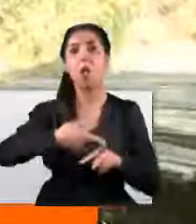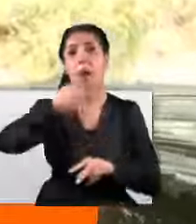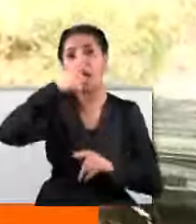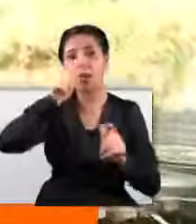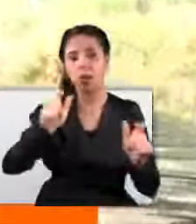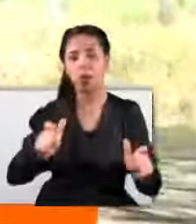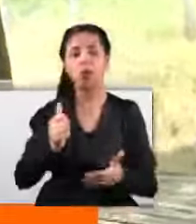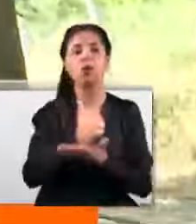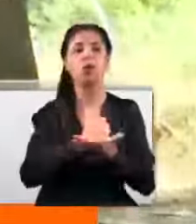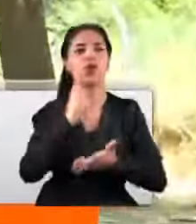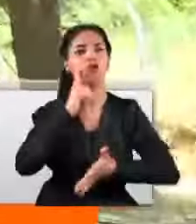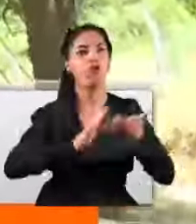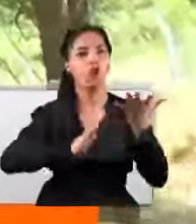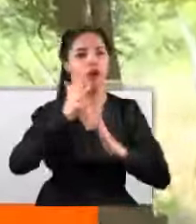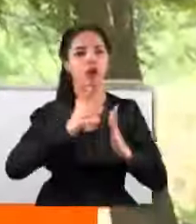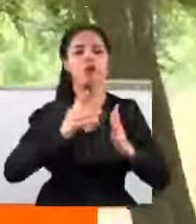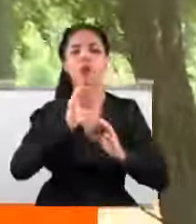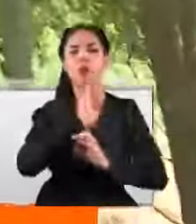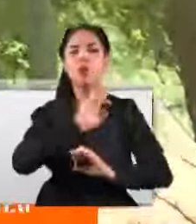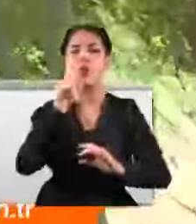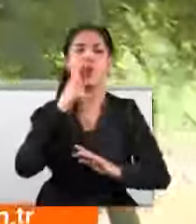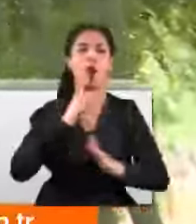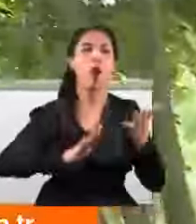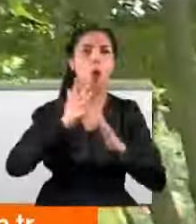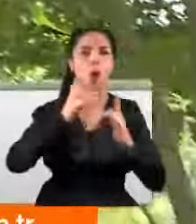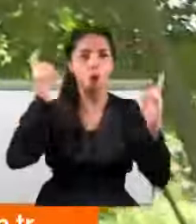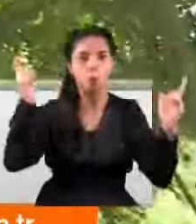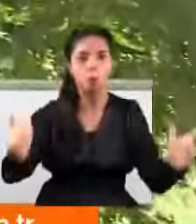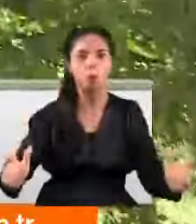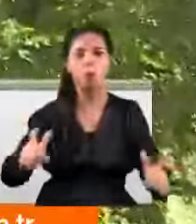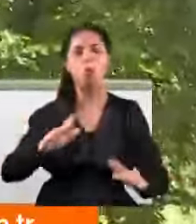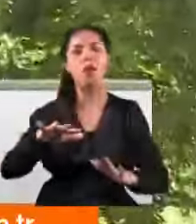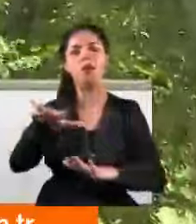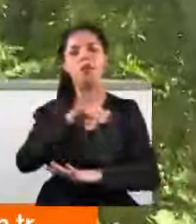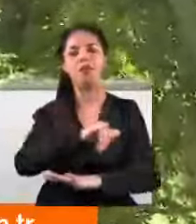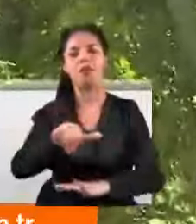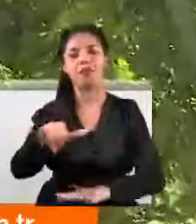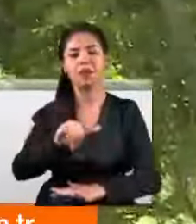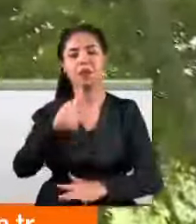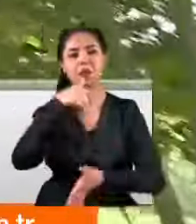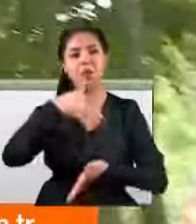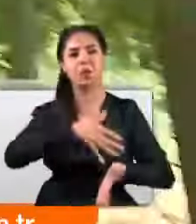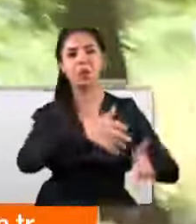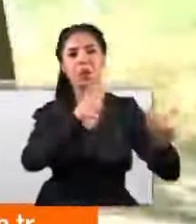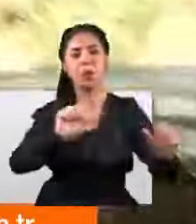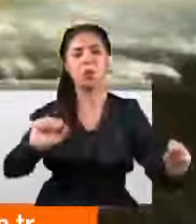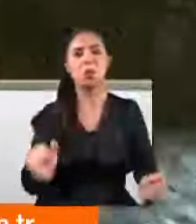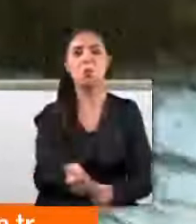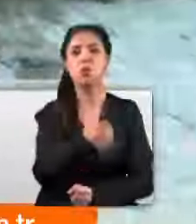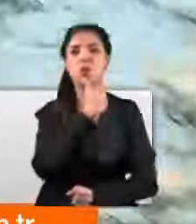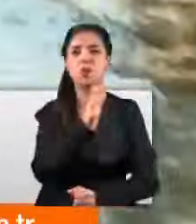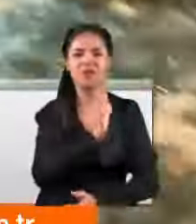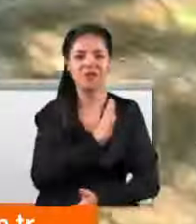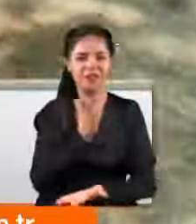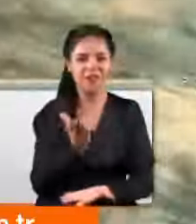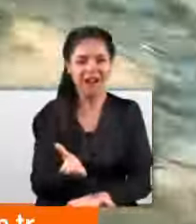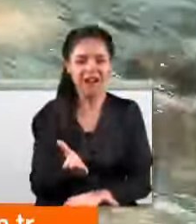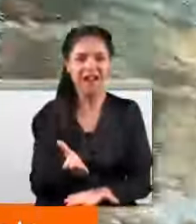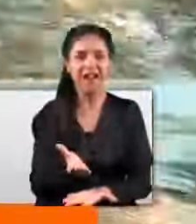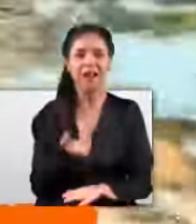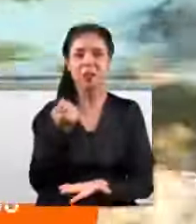yemyeşil ağaçlar, muhteşem bir orman ve renk cümbüşü. Yanımızdaysa Kocadere, buz gibi suyuyla meşhur